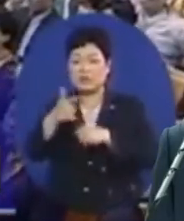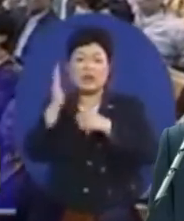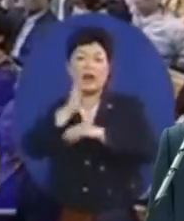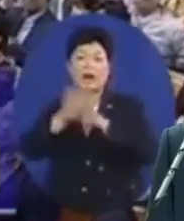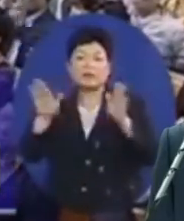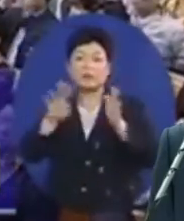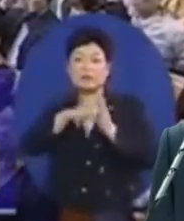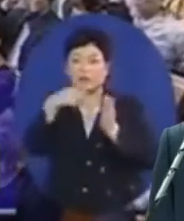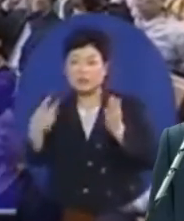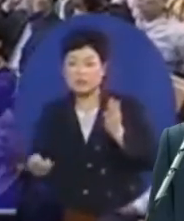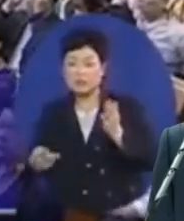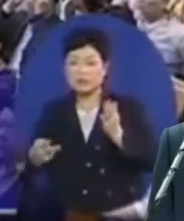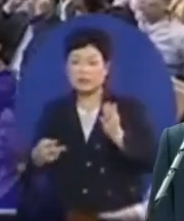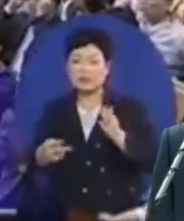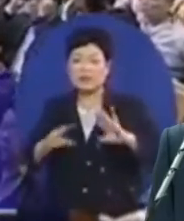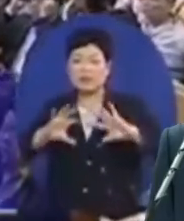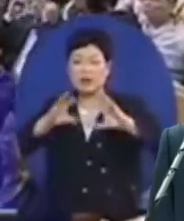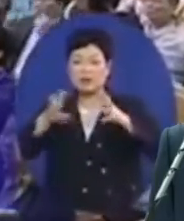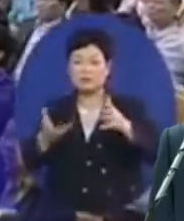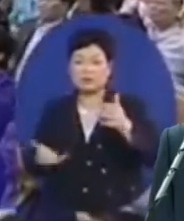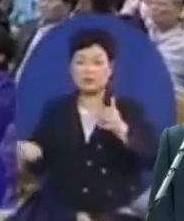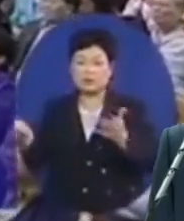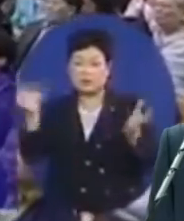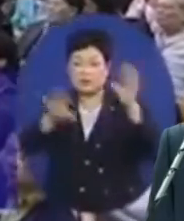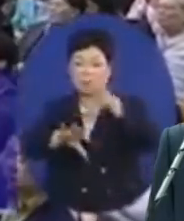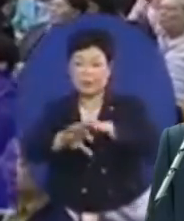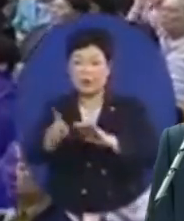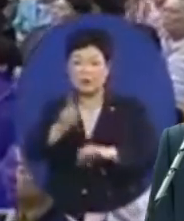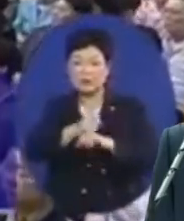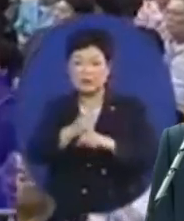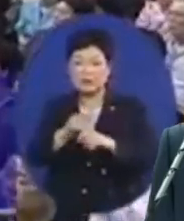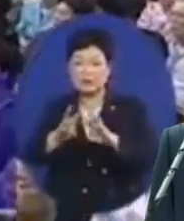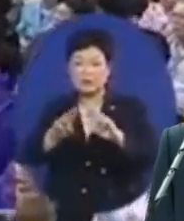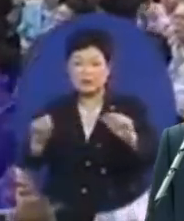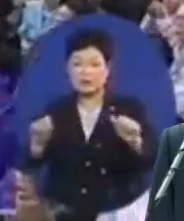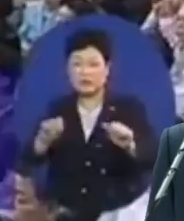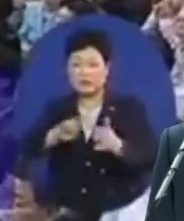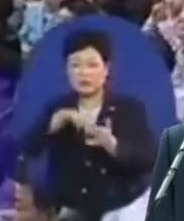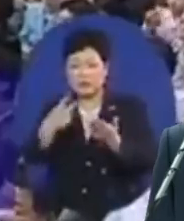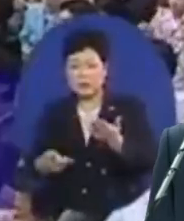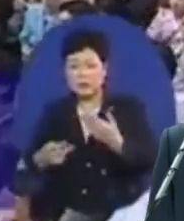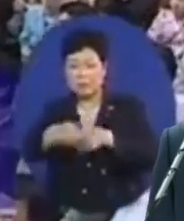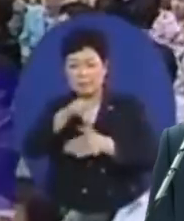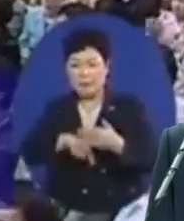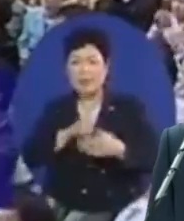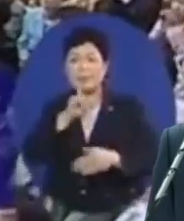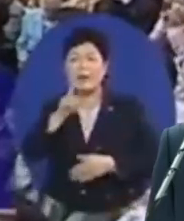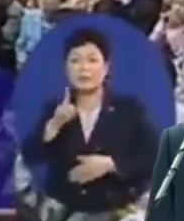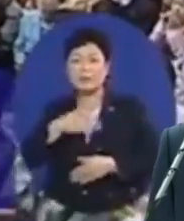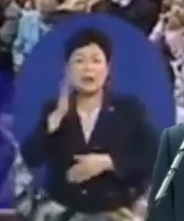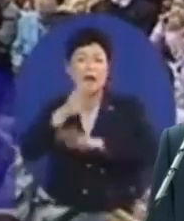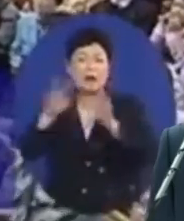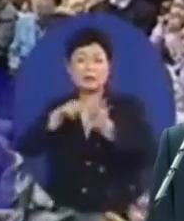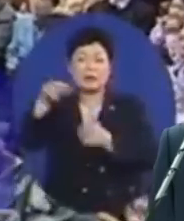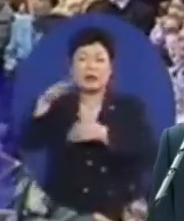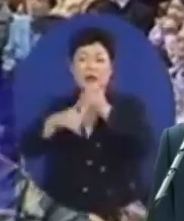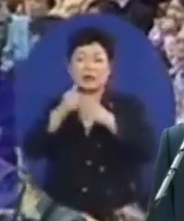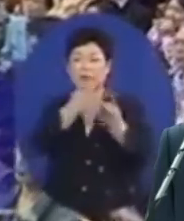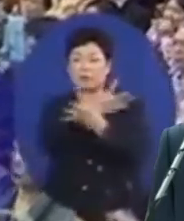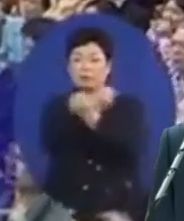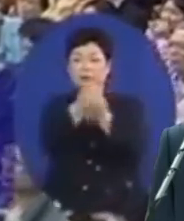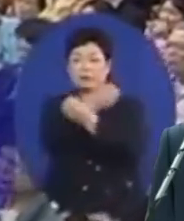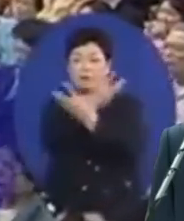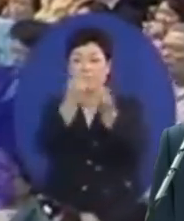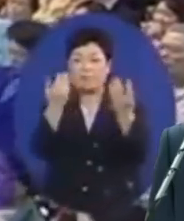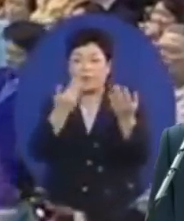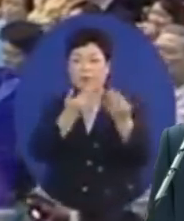하늘에서 떨어졌으며 너 열국을 덮은 자여, 어찌 그리 땅에 찍혔는고? 내가 내 마음에 이르기를 내가 하늘에 올라 하나님의 뭇별